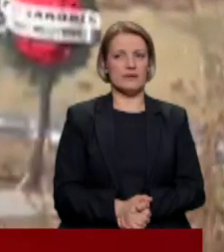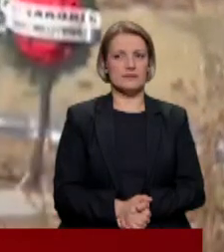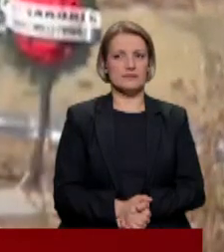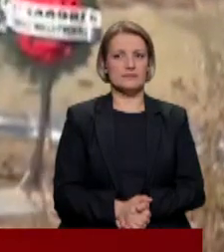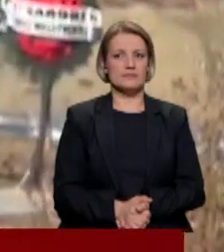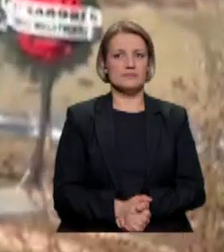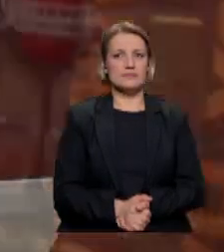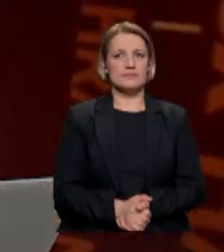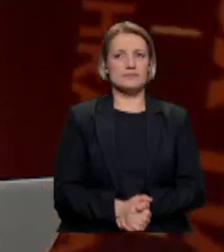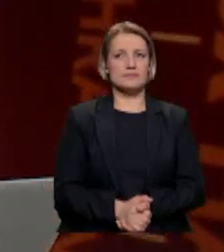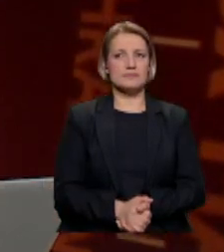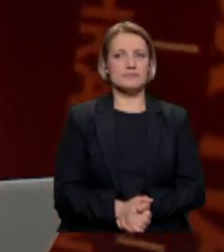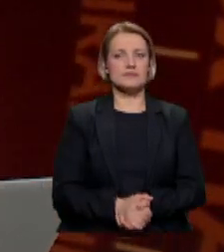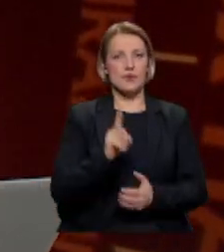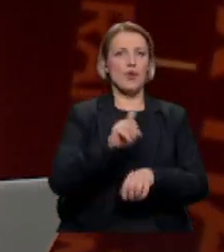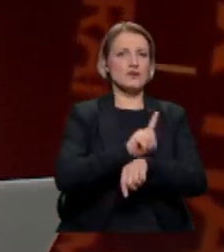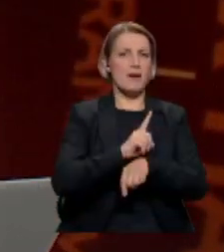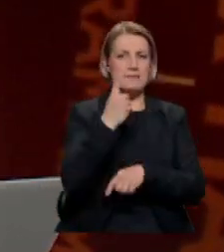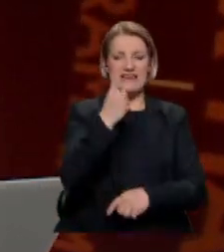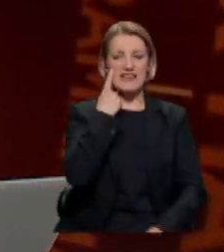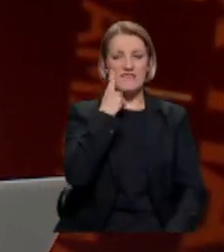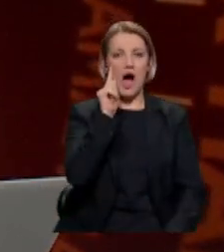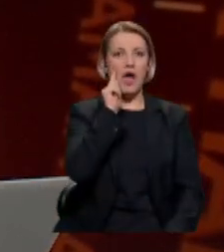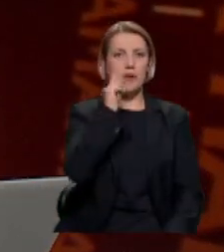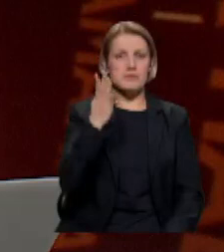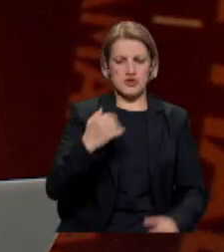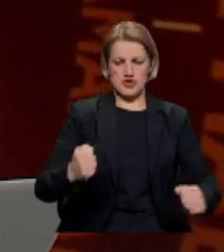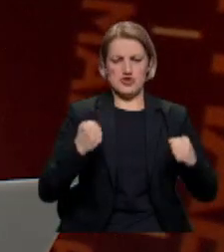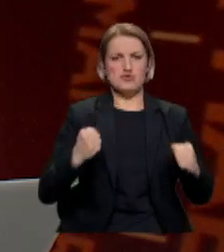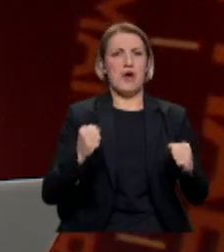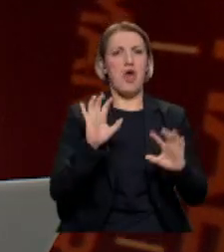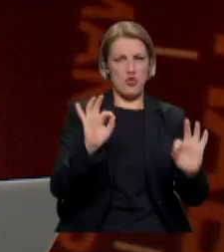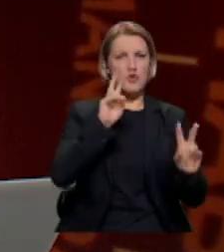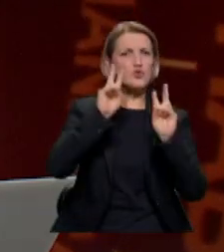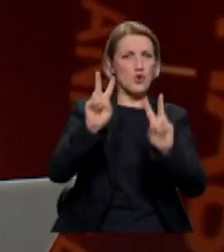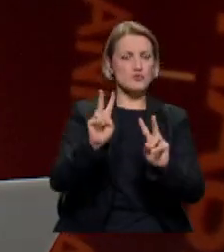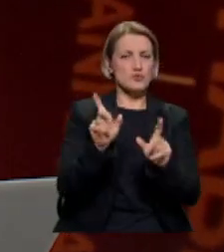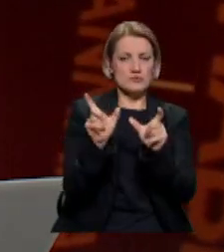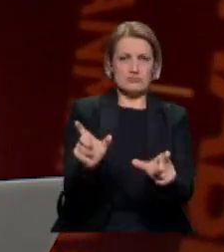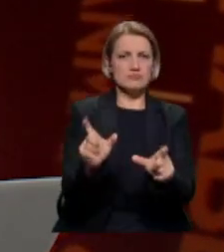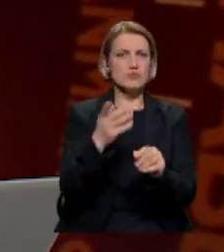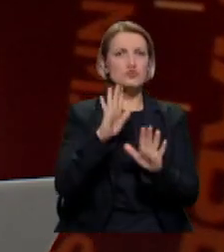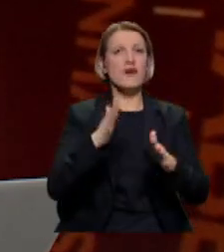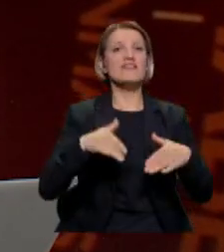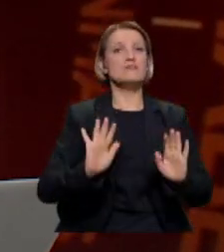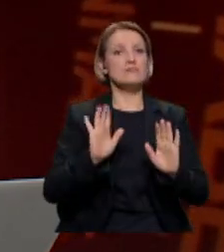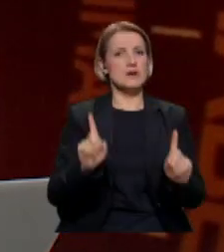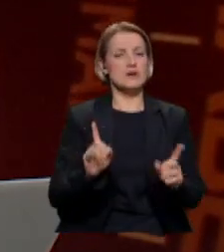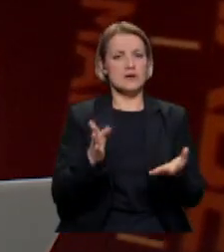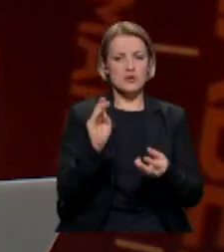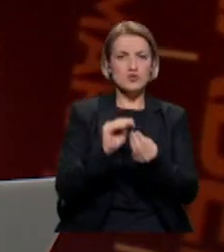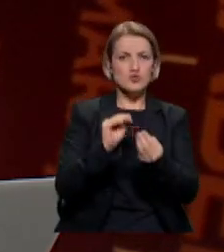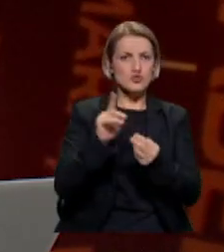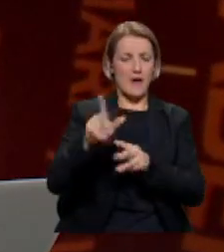bitti. O zaman bir devlet adamının şişmanlıktan öyle görünmüş diye savunma yapması da bir garip değil mi?